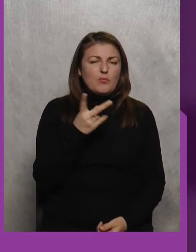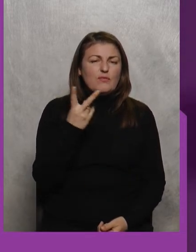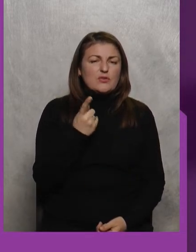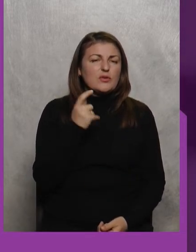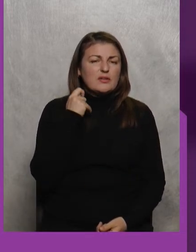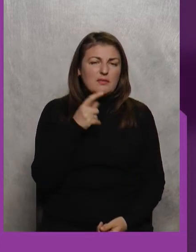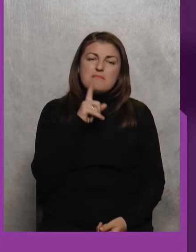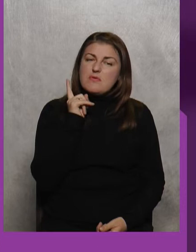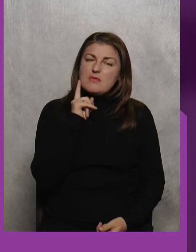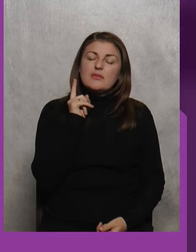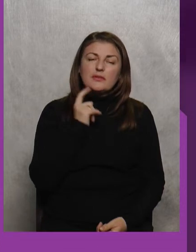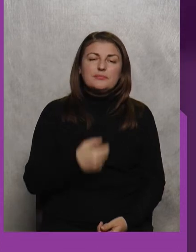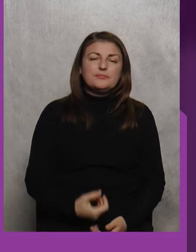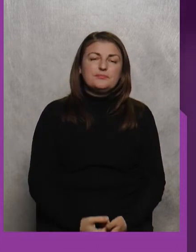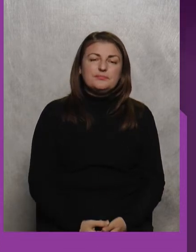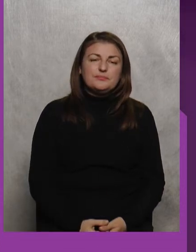Ці